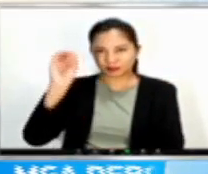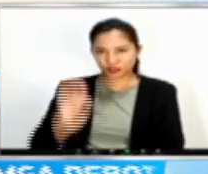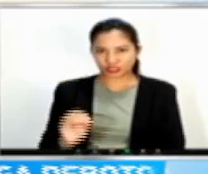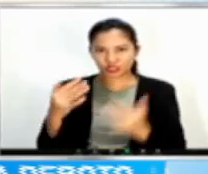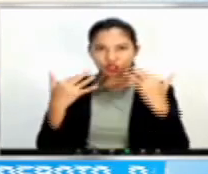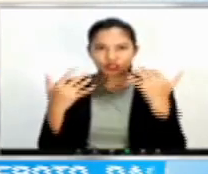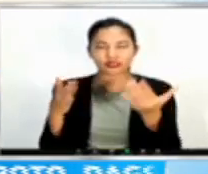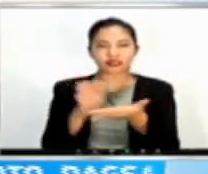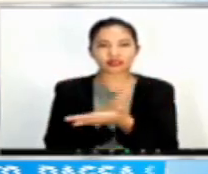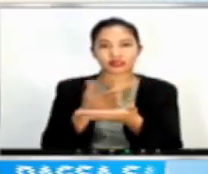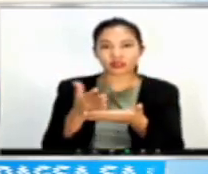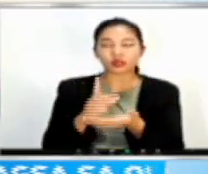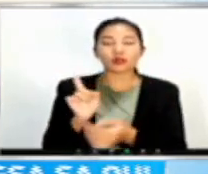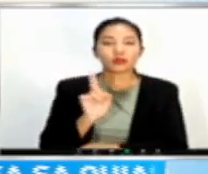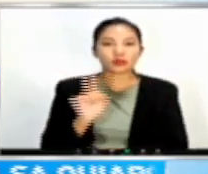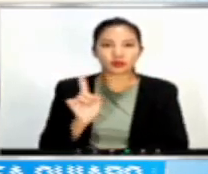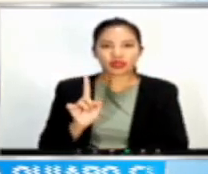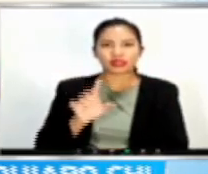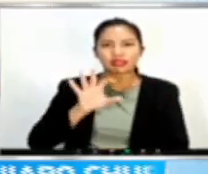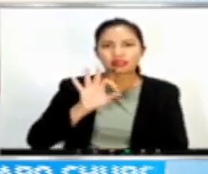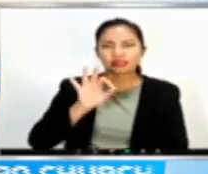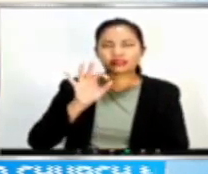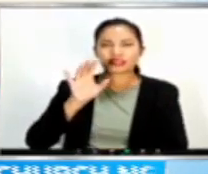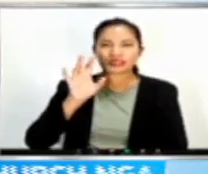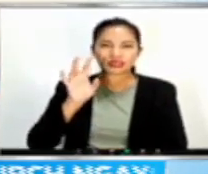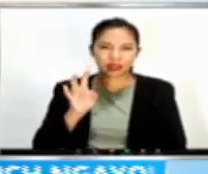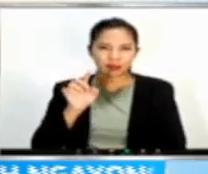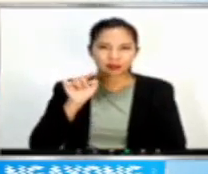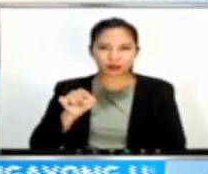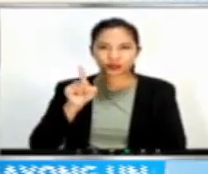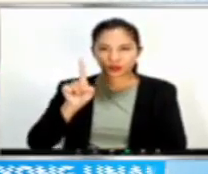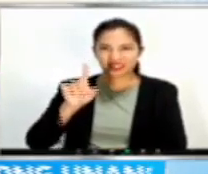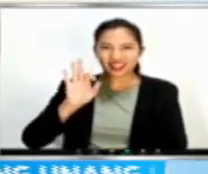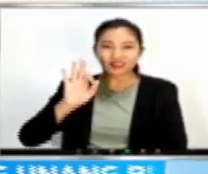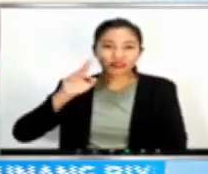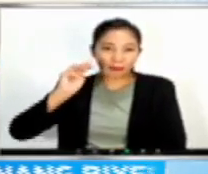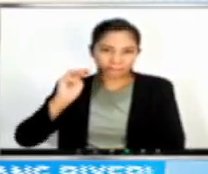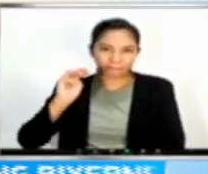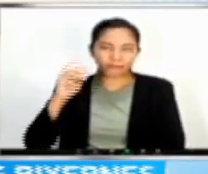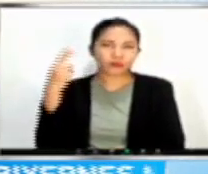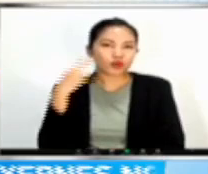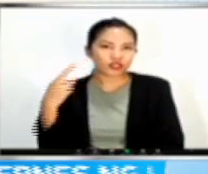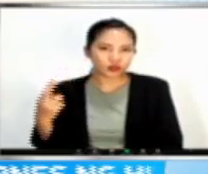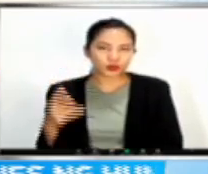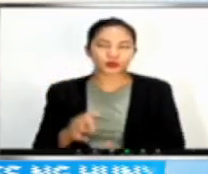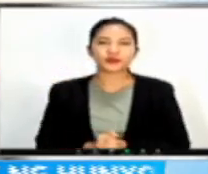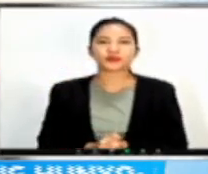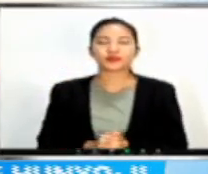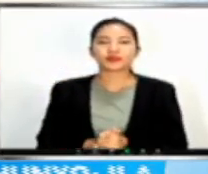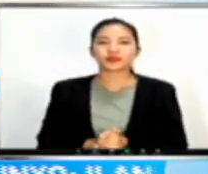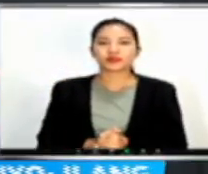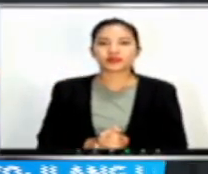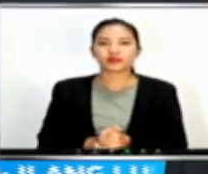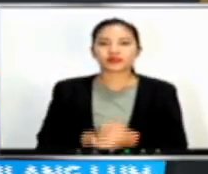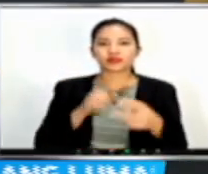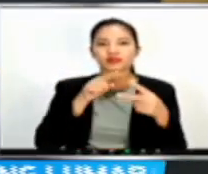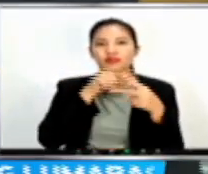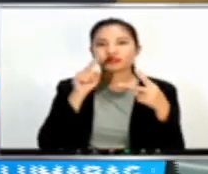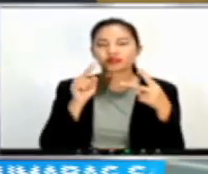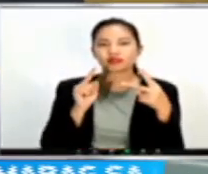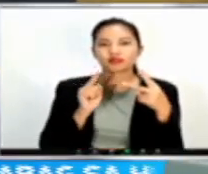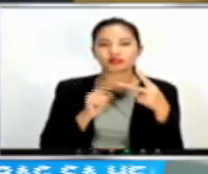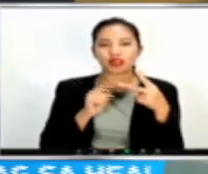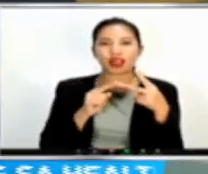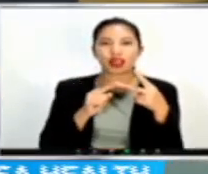Barangay LS 97.1 Forever. 13.6 naman ang lamang niyan sa pinakamalapit na katunggali.